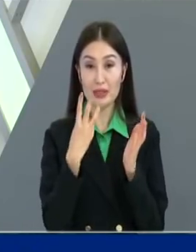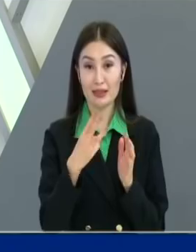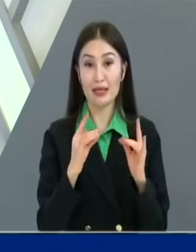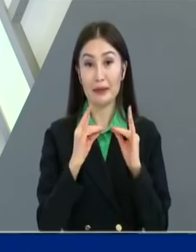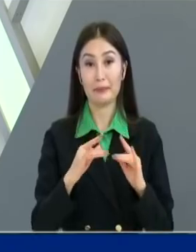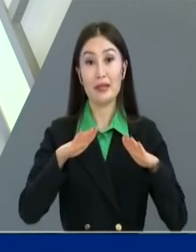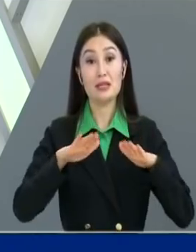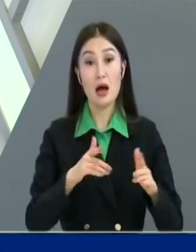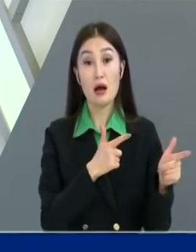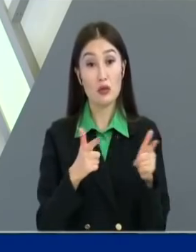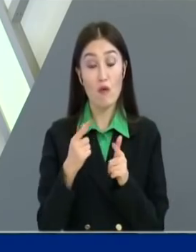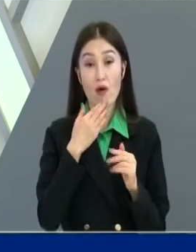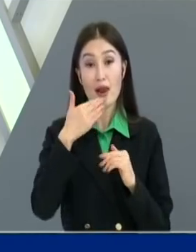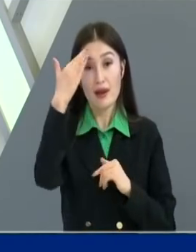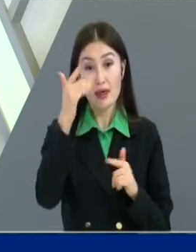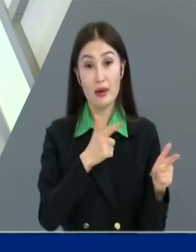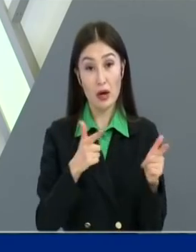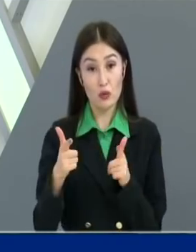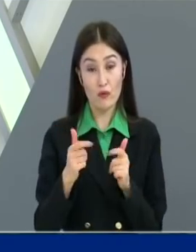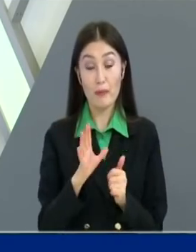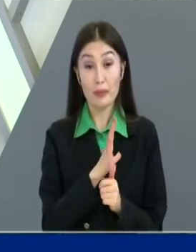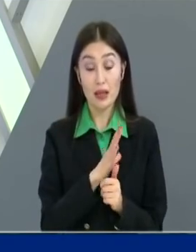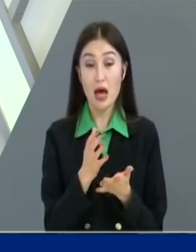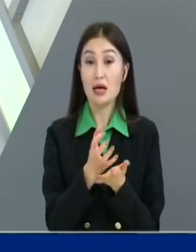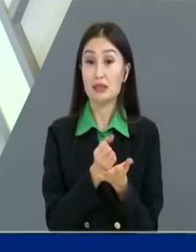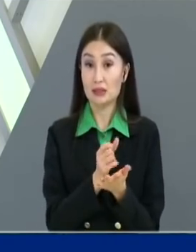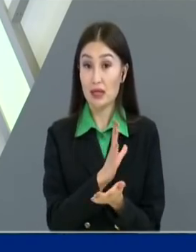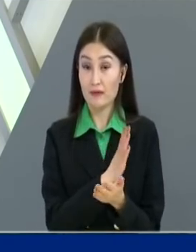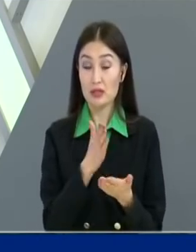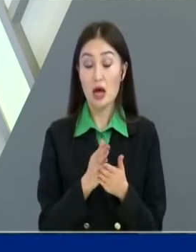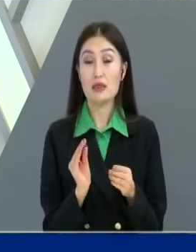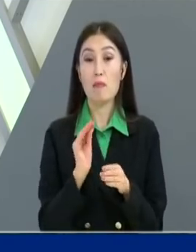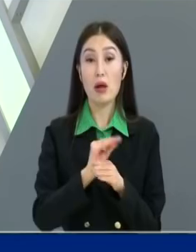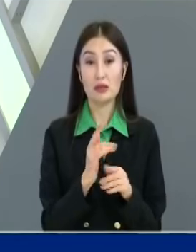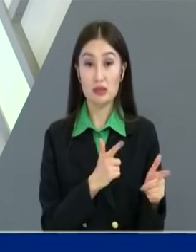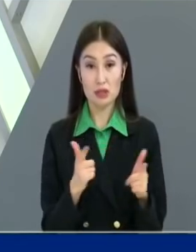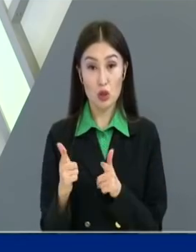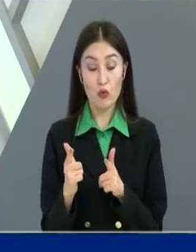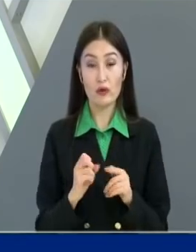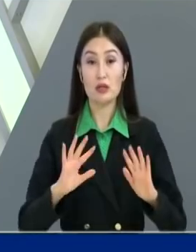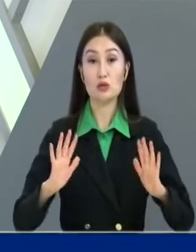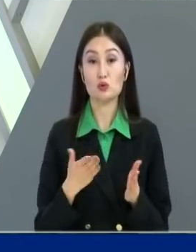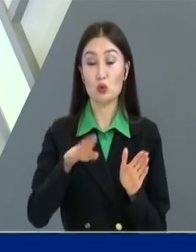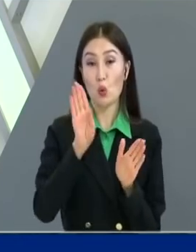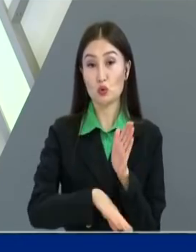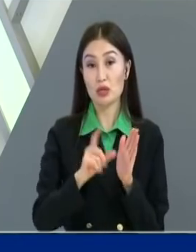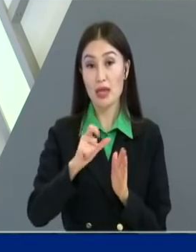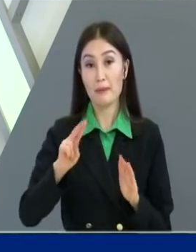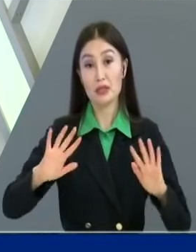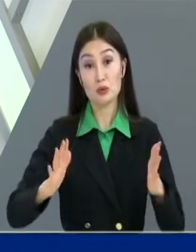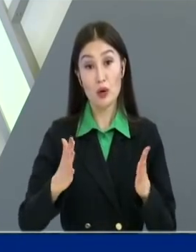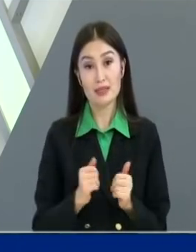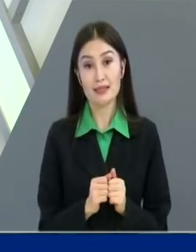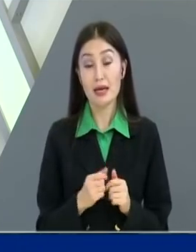были функционировали в летний период. Кроме того, есть у нас резерв, мы дополнительно разворачиваем койко-места на случай ухудшения эпидемиологической